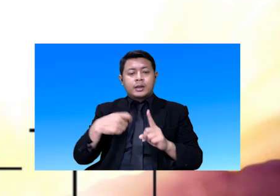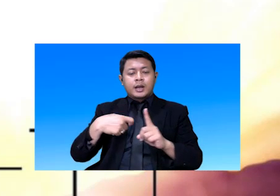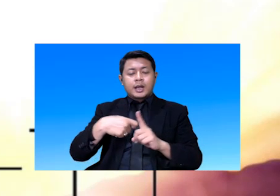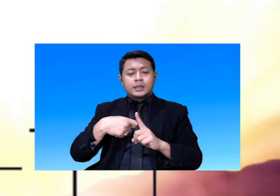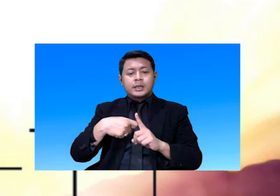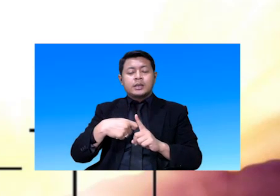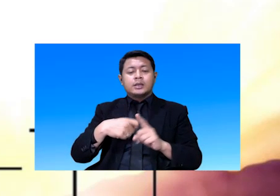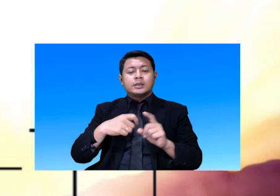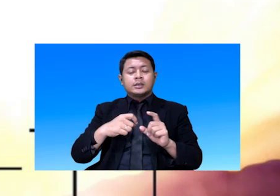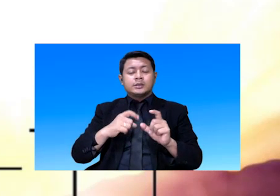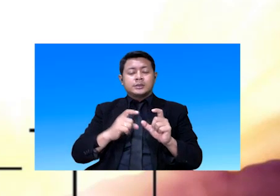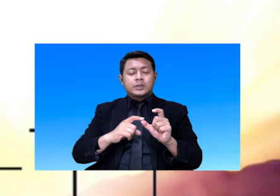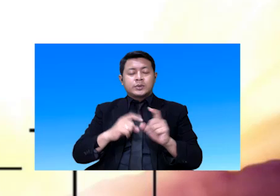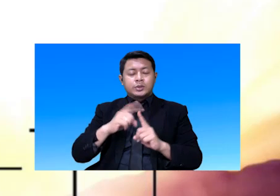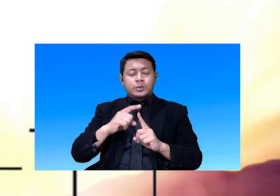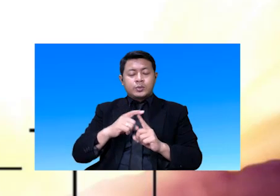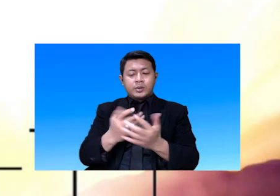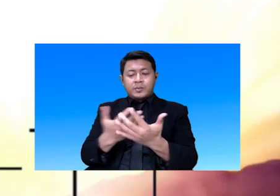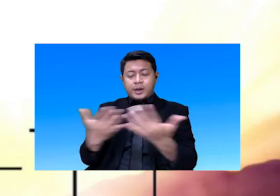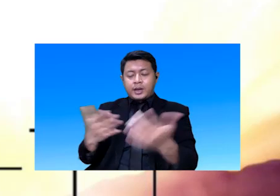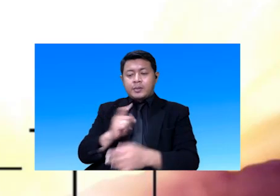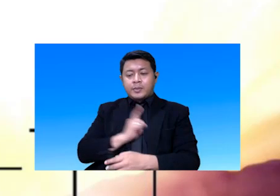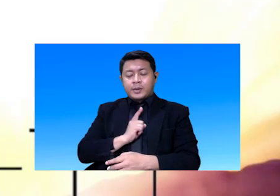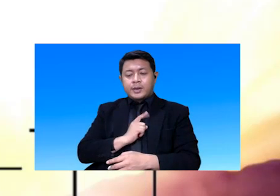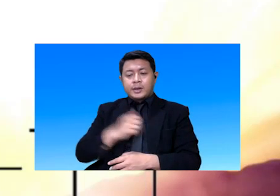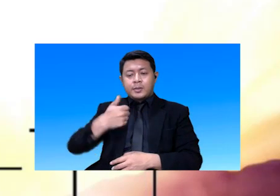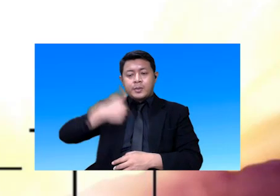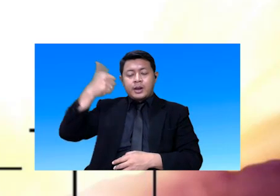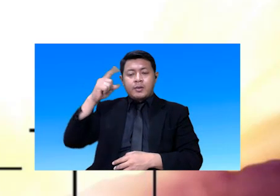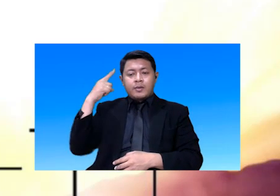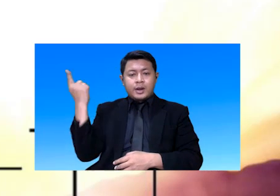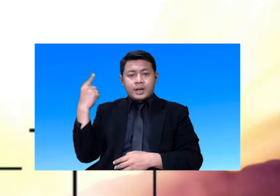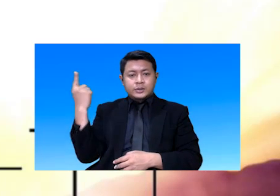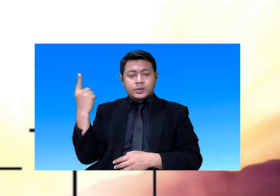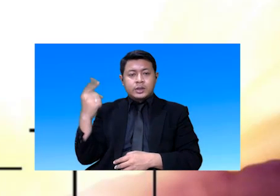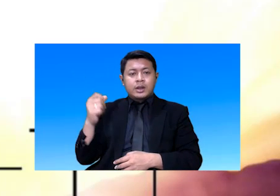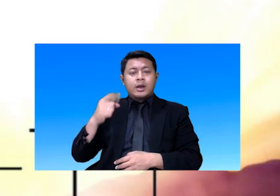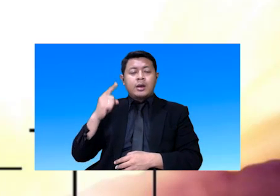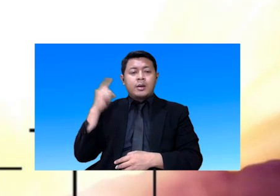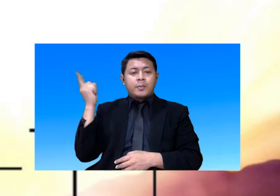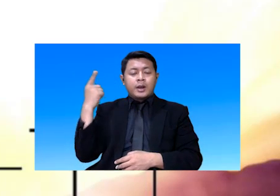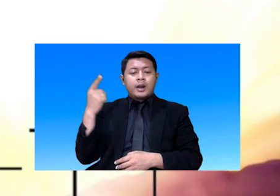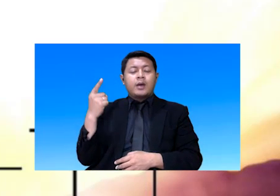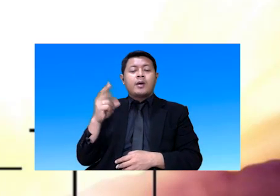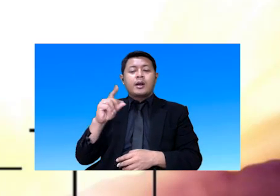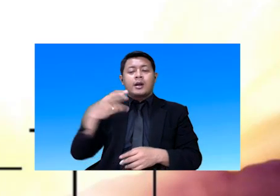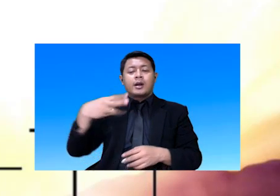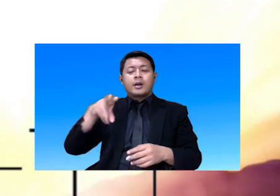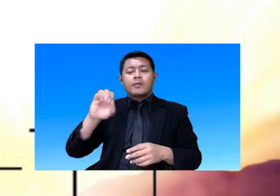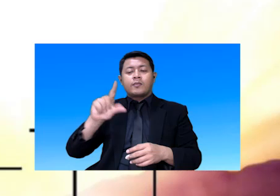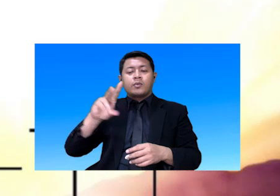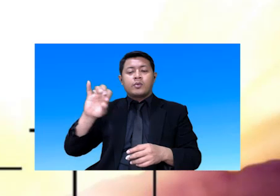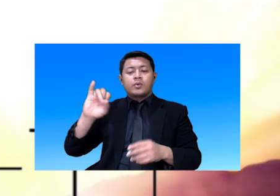Satsuit Tubun. Lengkap. Mereka ini adalah pribadi-pribadi pahlawan nasional, pahlawan